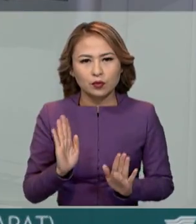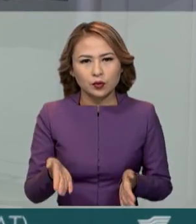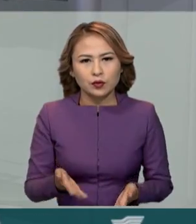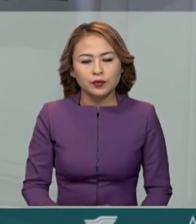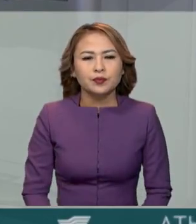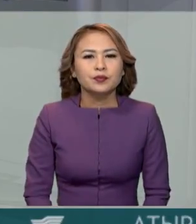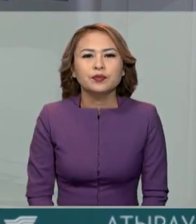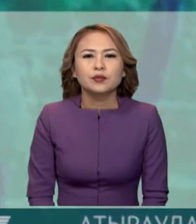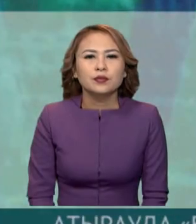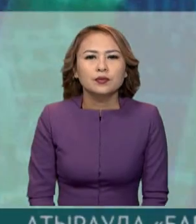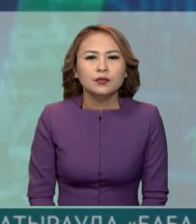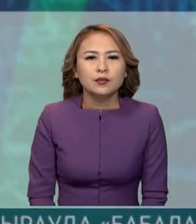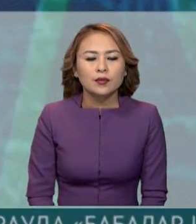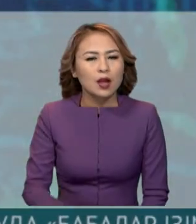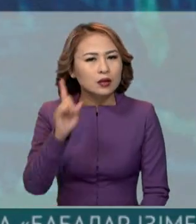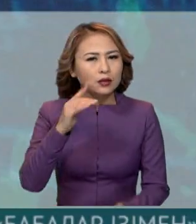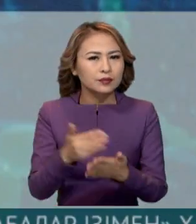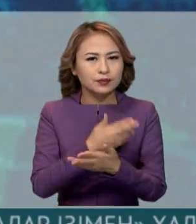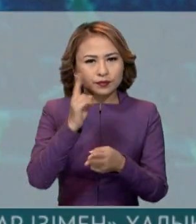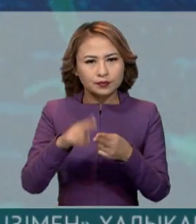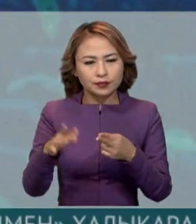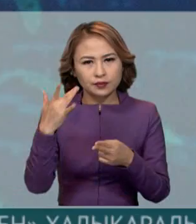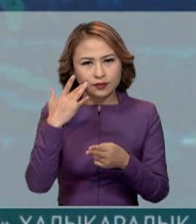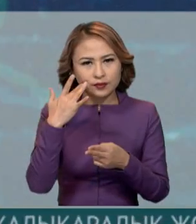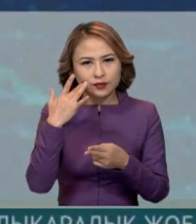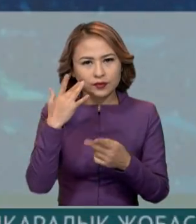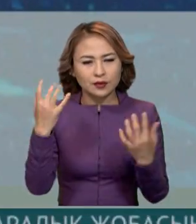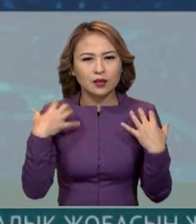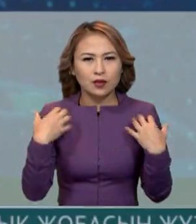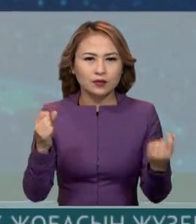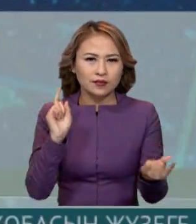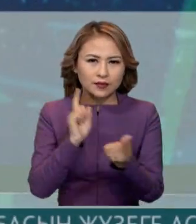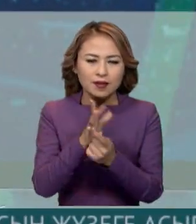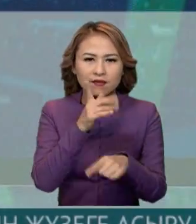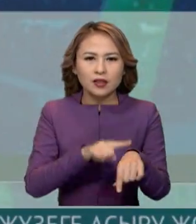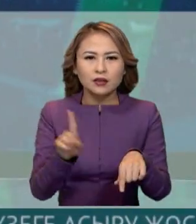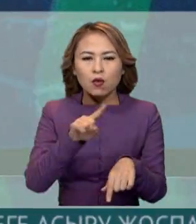отырмыз. Әзірге келіскен ақпараттар легі осымен тәмам. Жаңалықтарымызды сондай